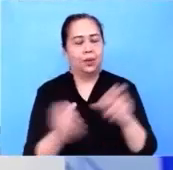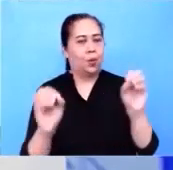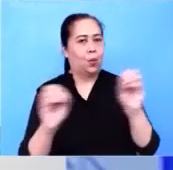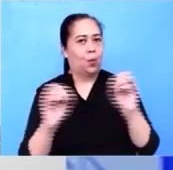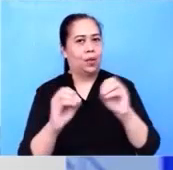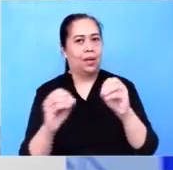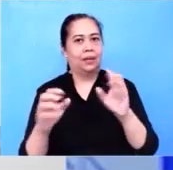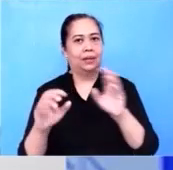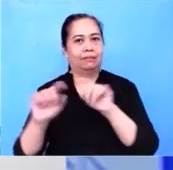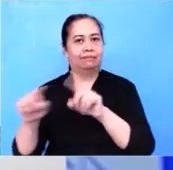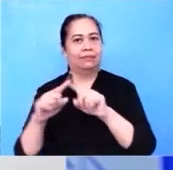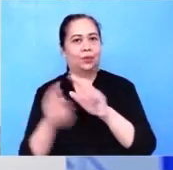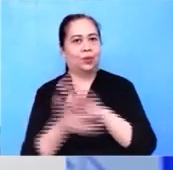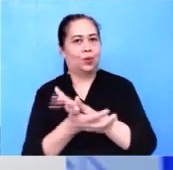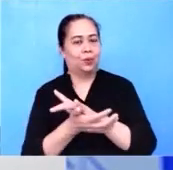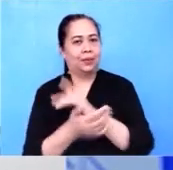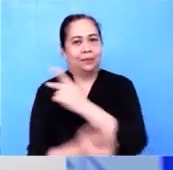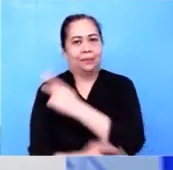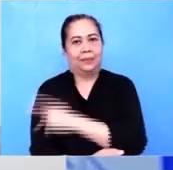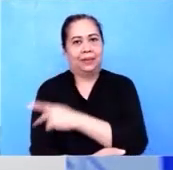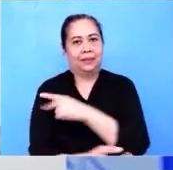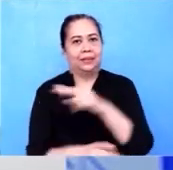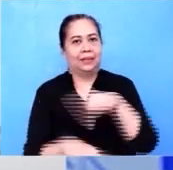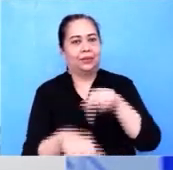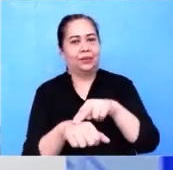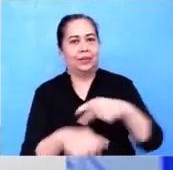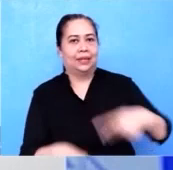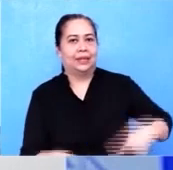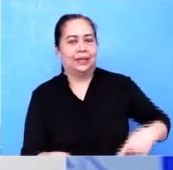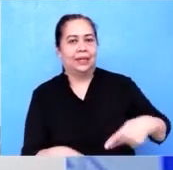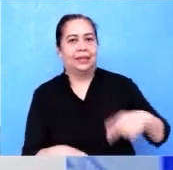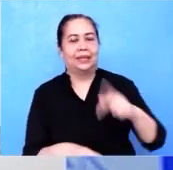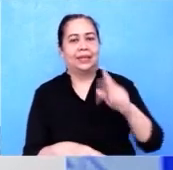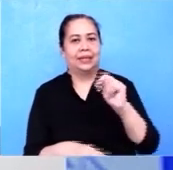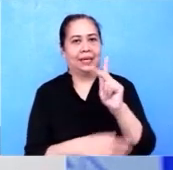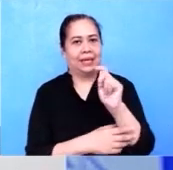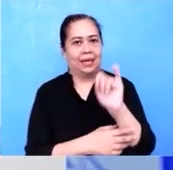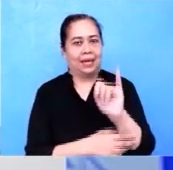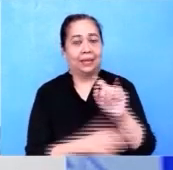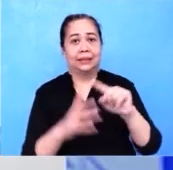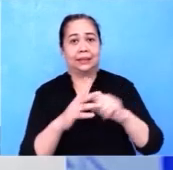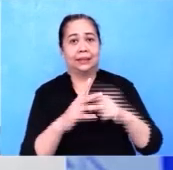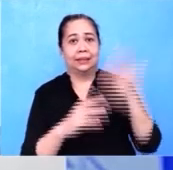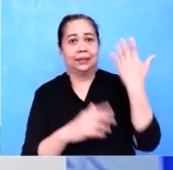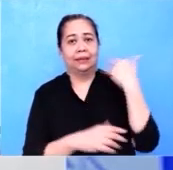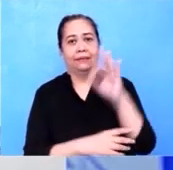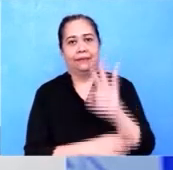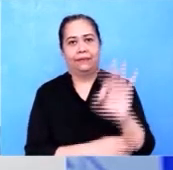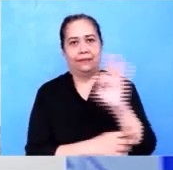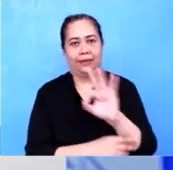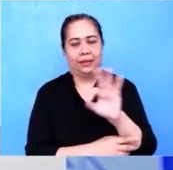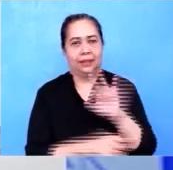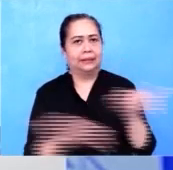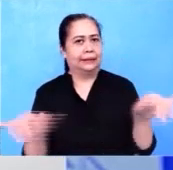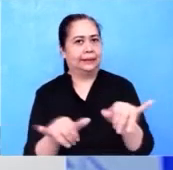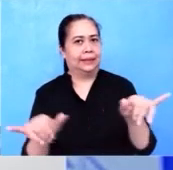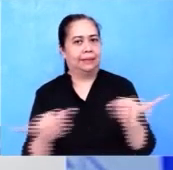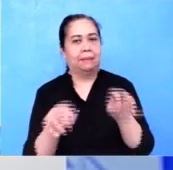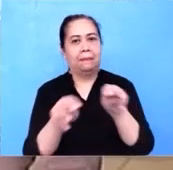bagong COVID-19 patient sa National Kidney Transplant Institute simula noong Biyernes. Gayon din sa Makati